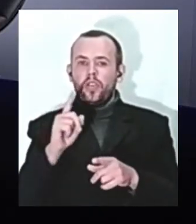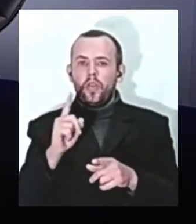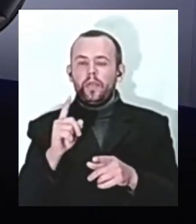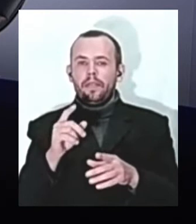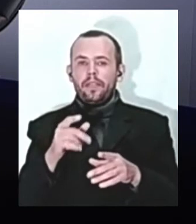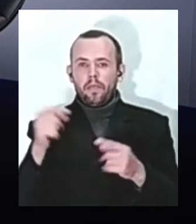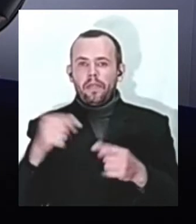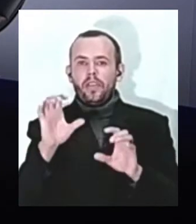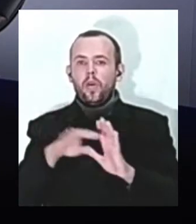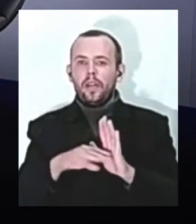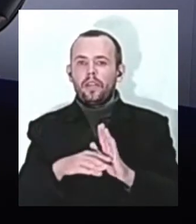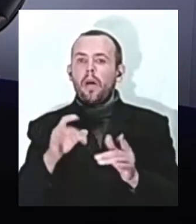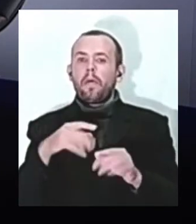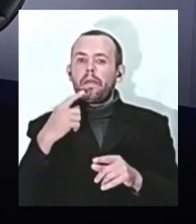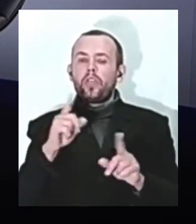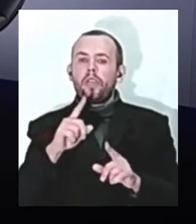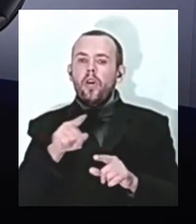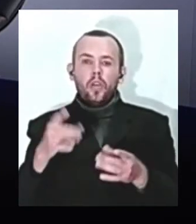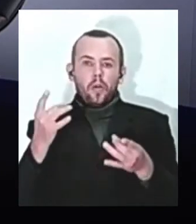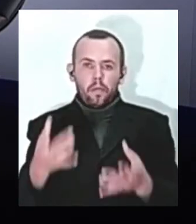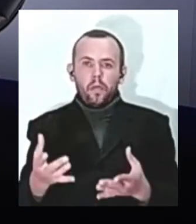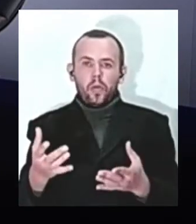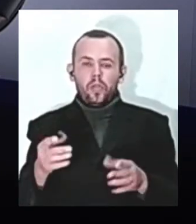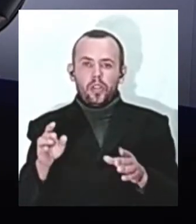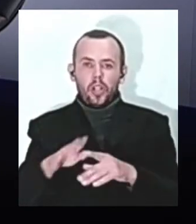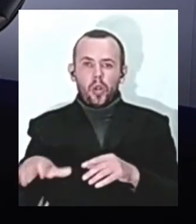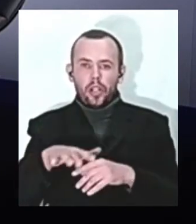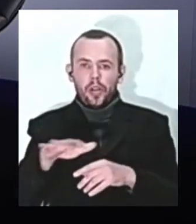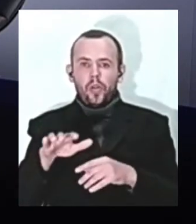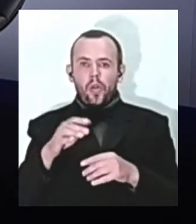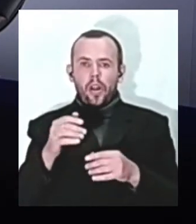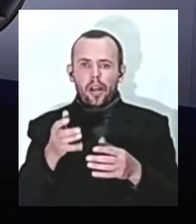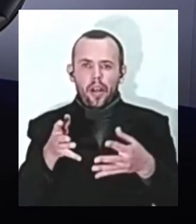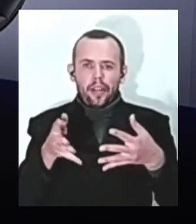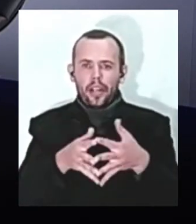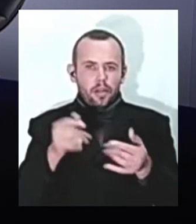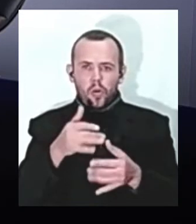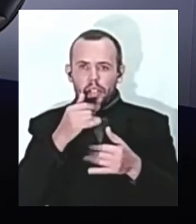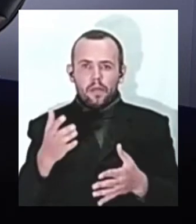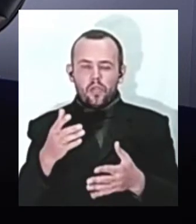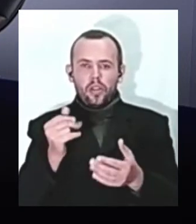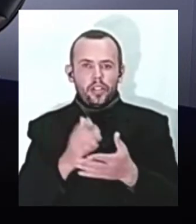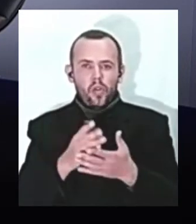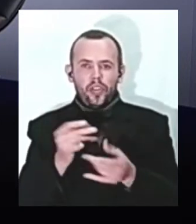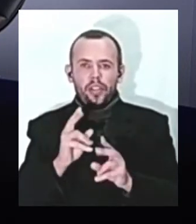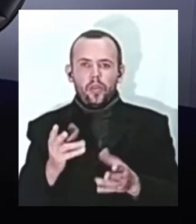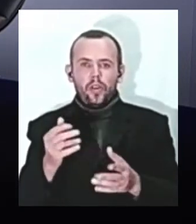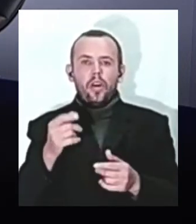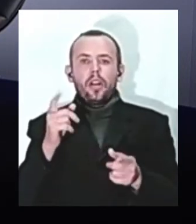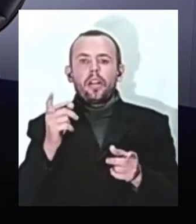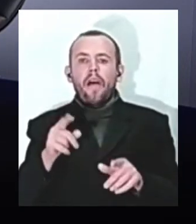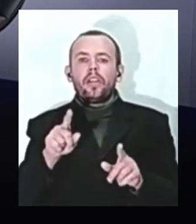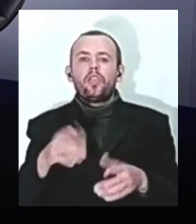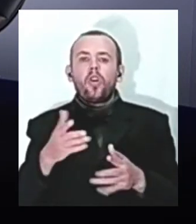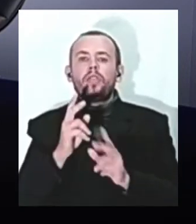про що йде? Про те, що вони просто в такій території конфігурації просто не можуть, да, існувати ніяк. Навіть якщо там буде зміниться, стане